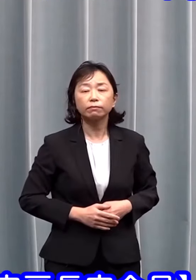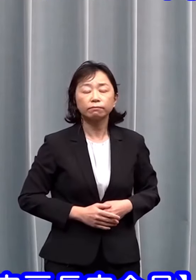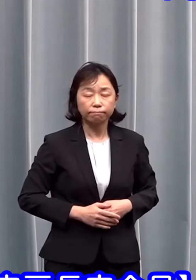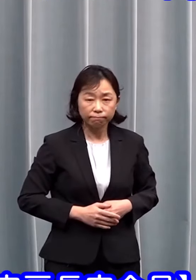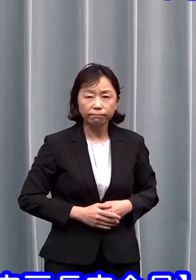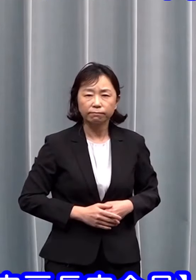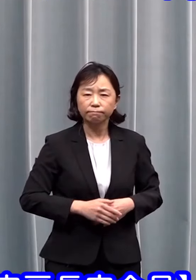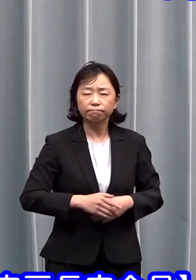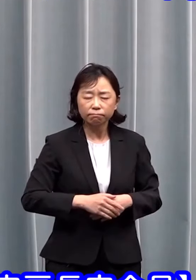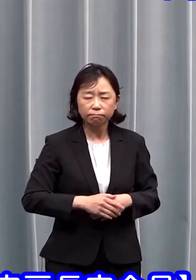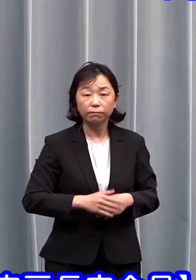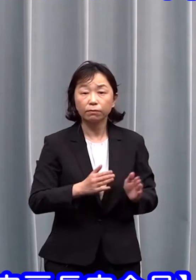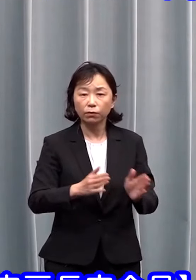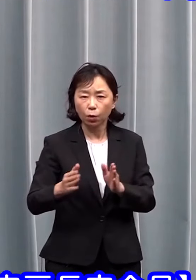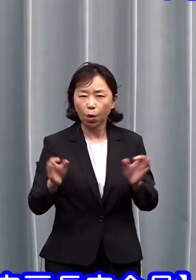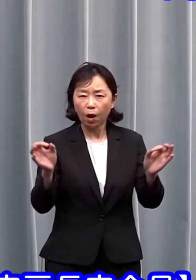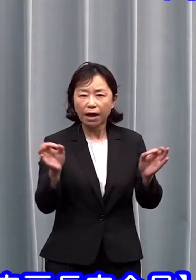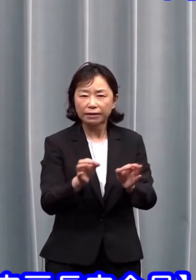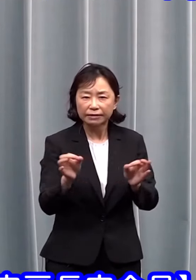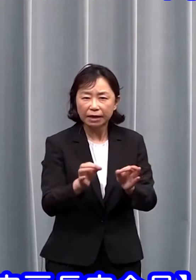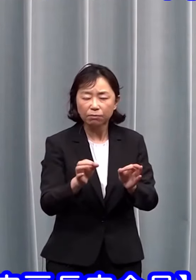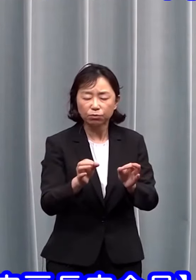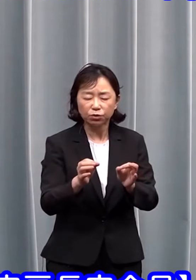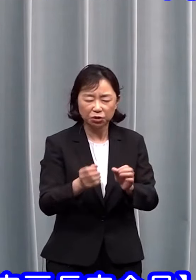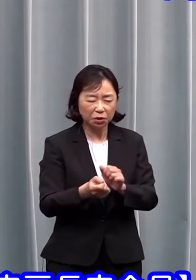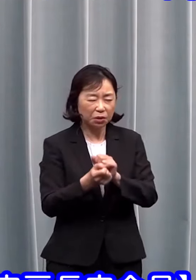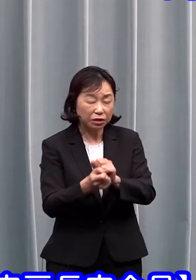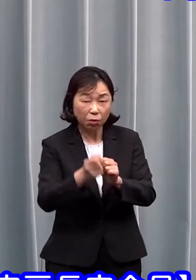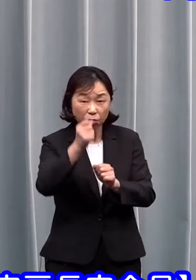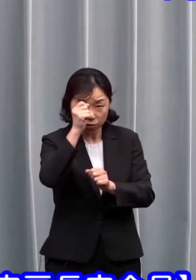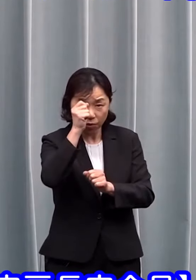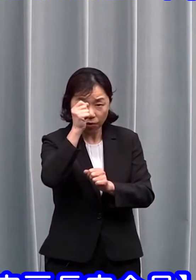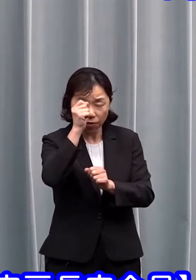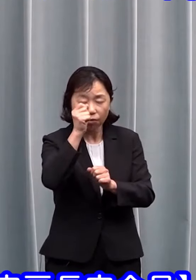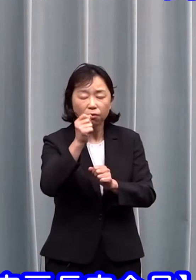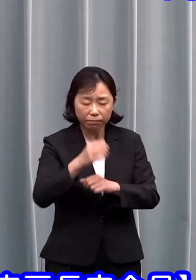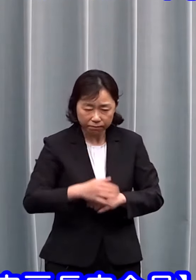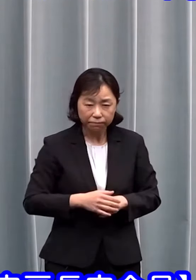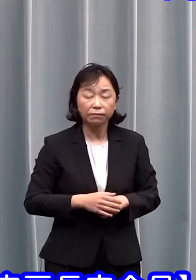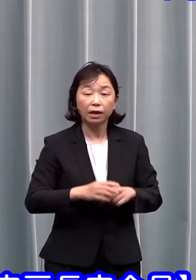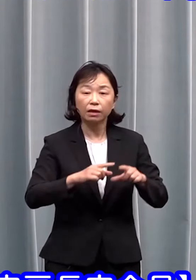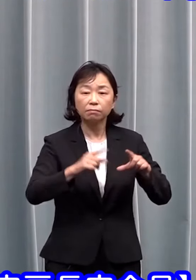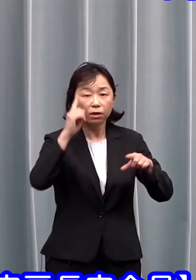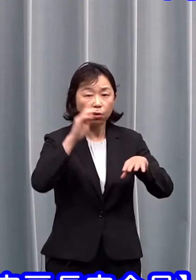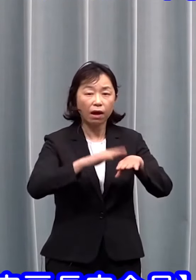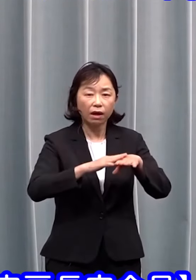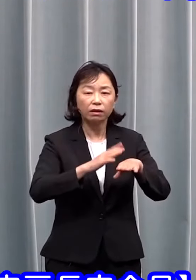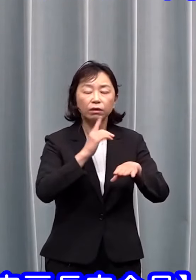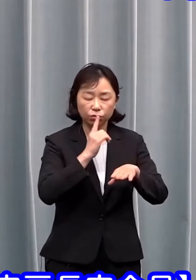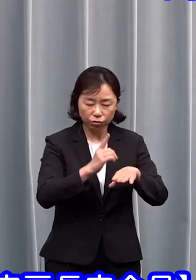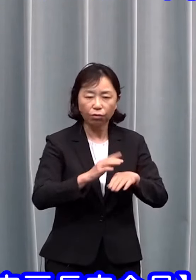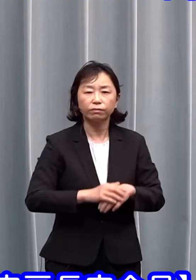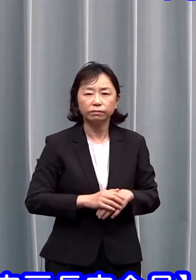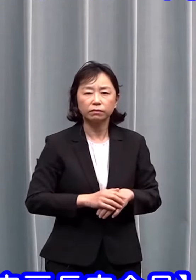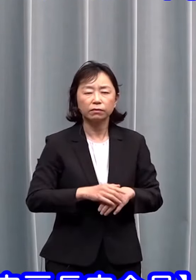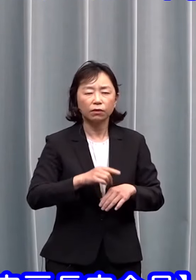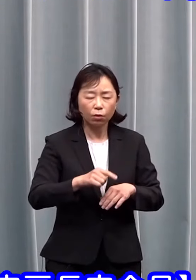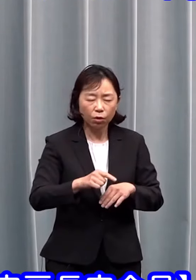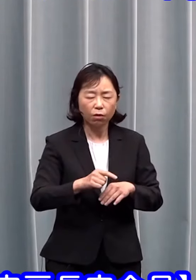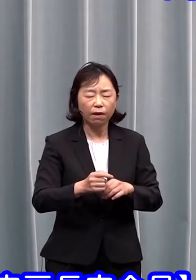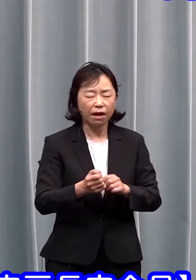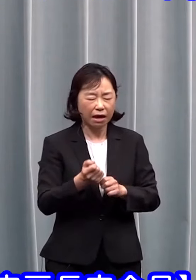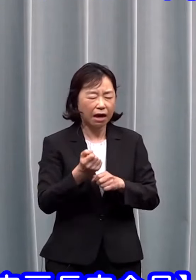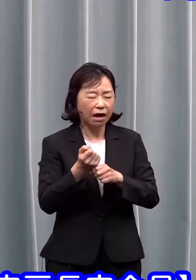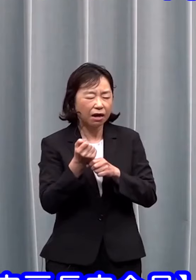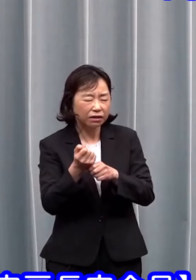ギャンブル依存症ということでございましたが、一般論として申し上げますと、ギャンブル依存症は依存症である